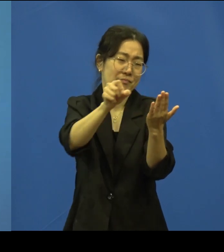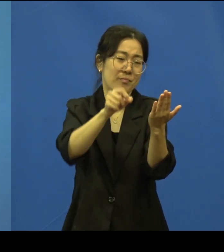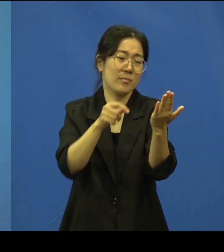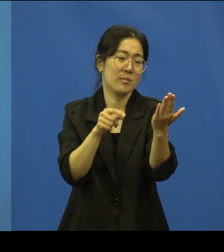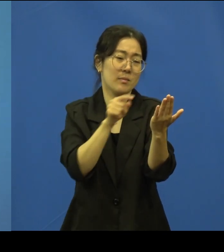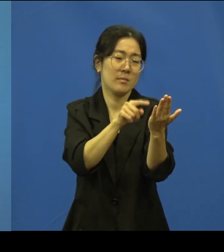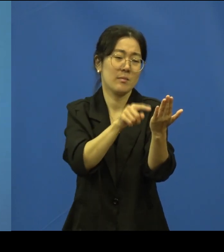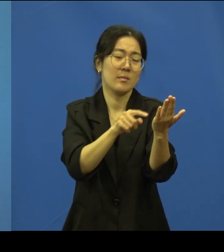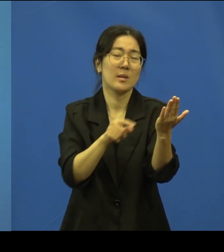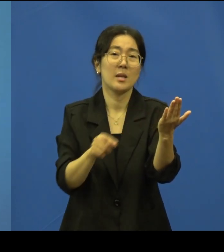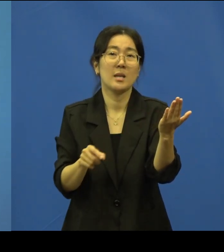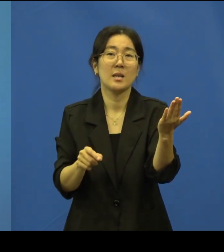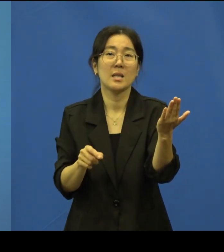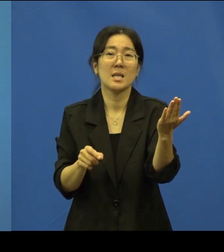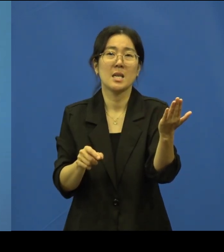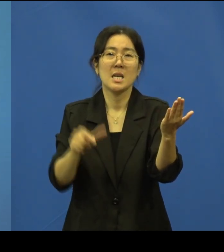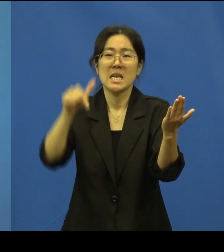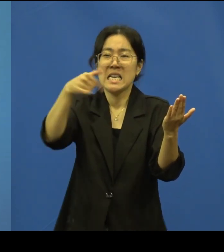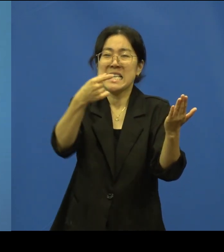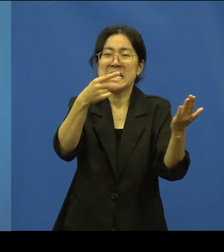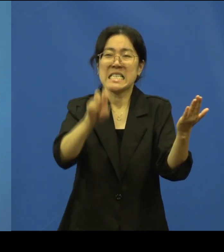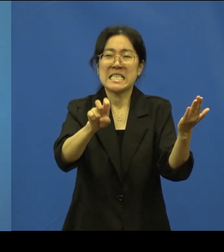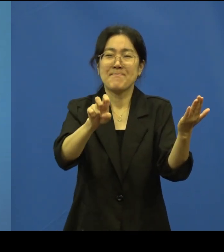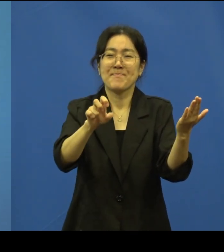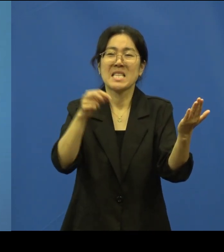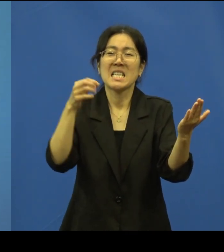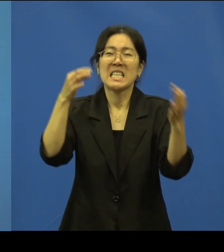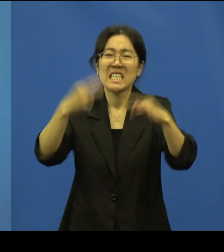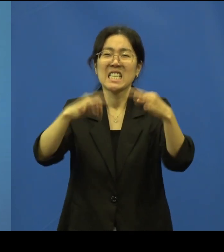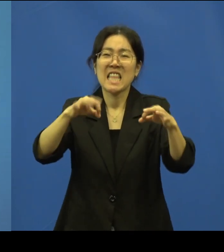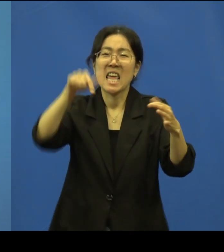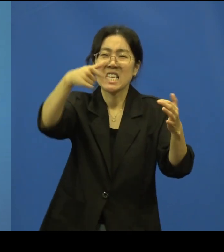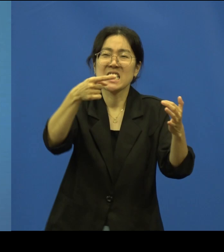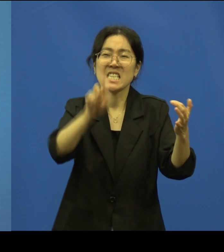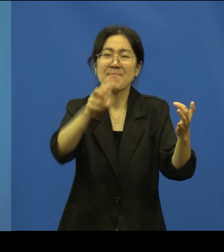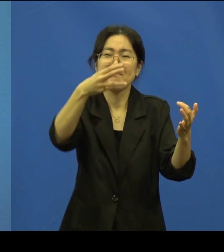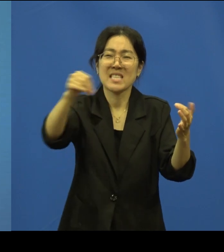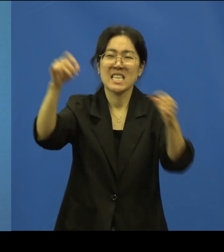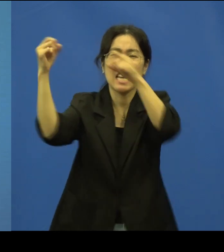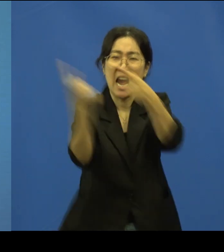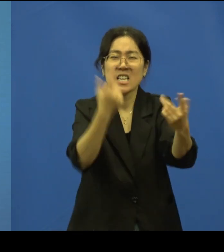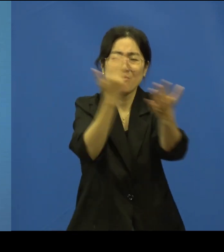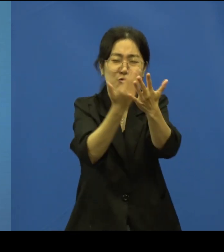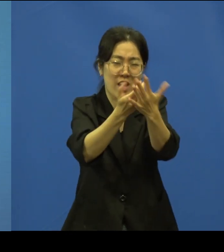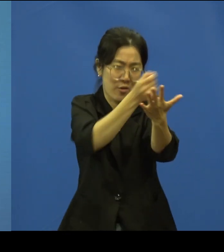기도 제목은 물론 금리를 내려주시옵소서.